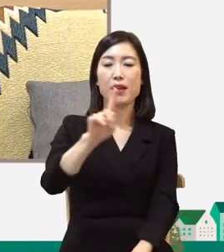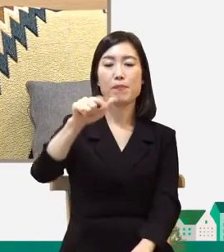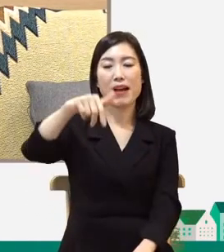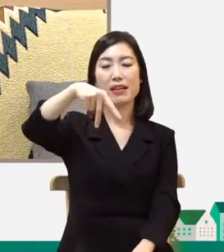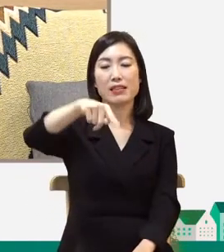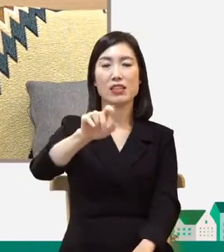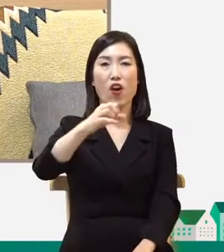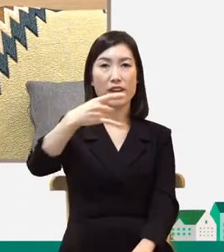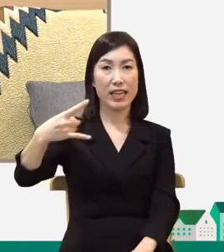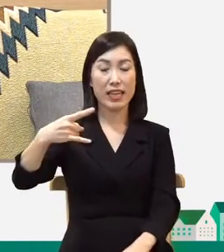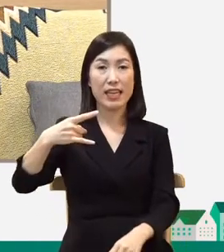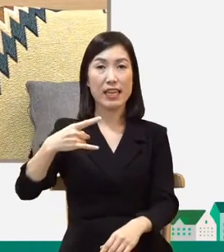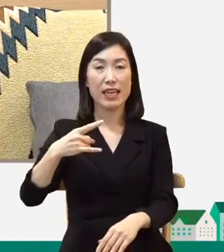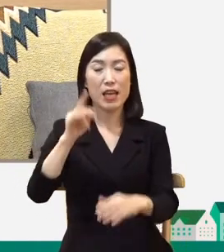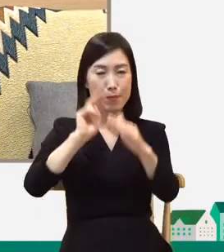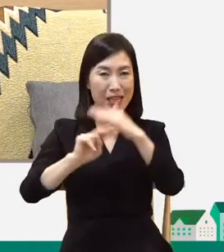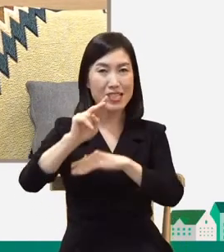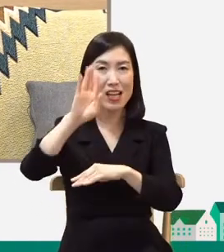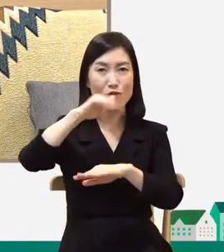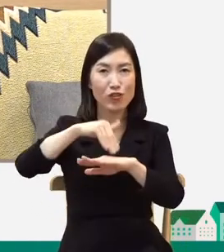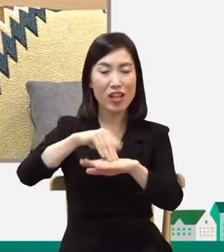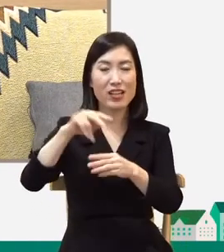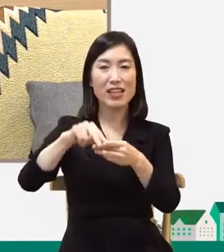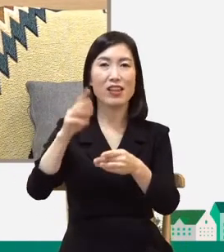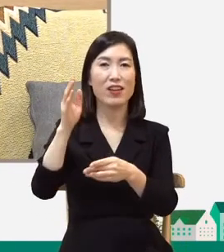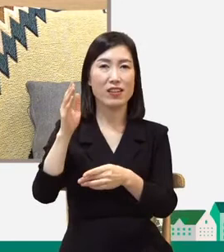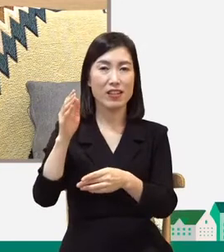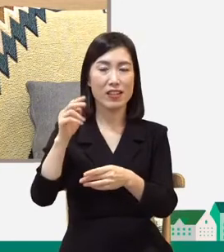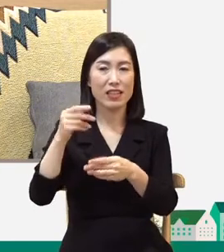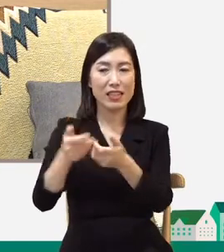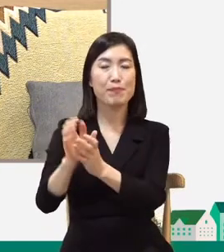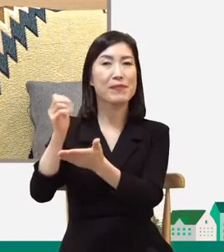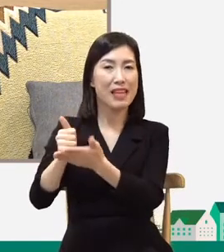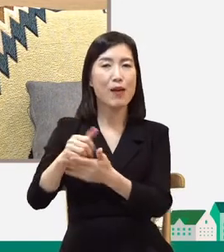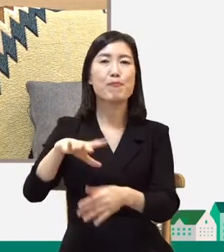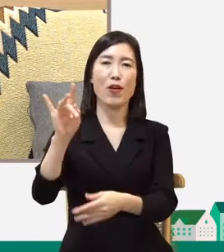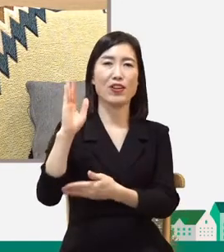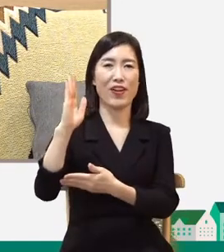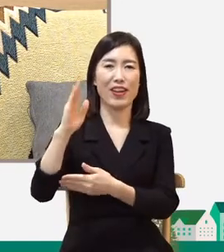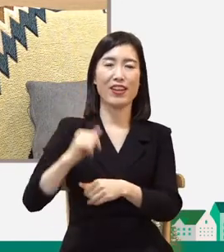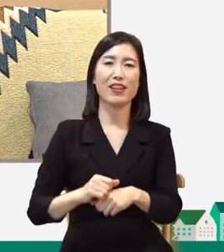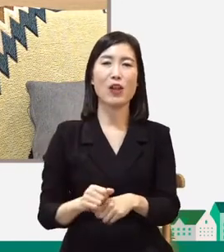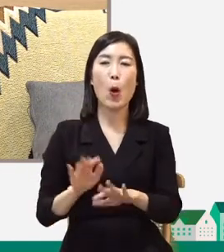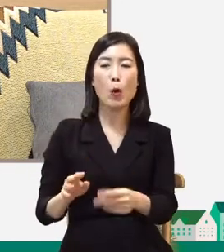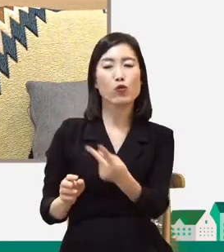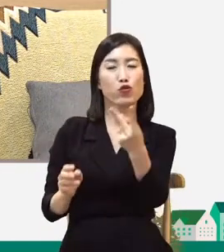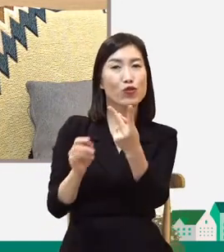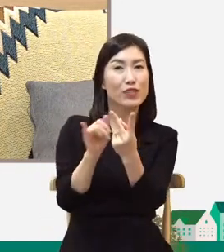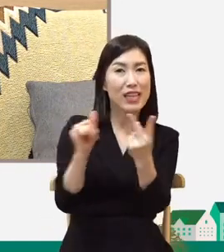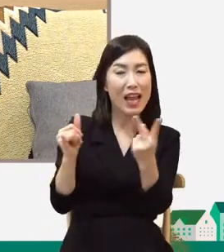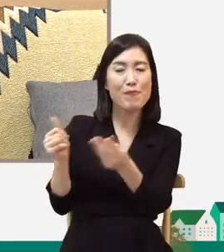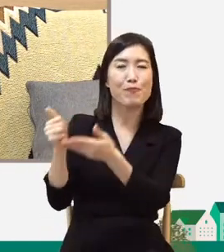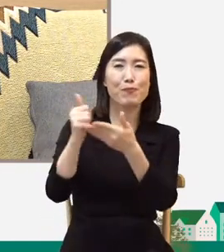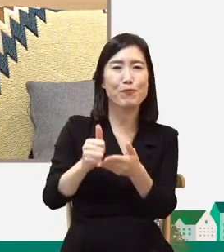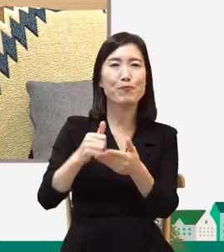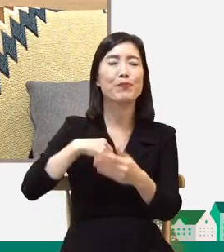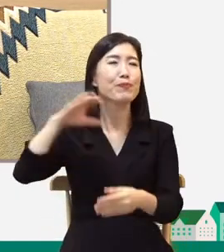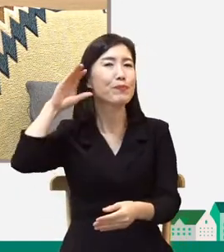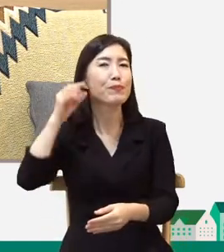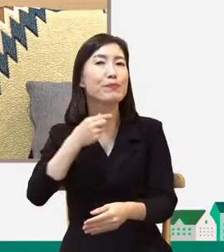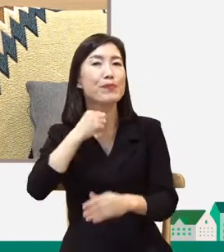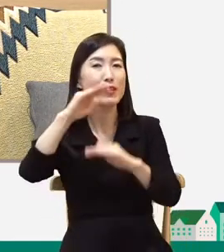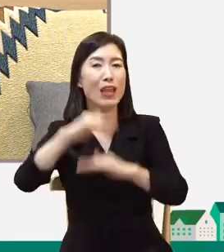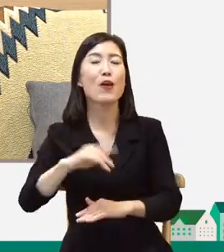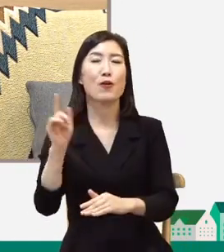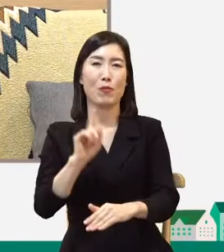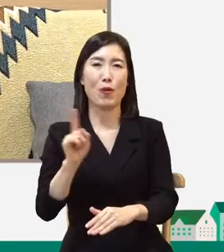비전 트레이닝 센터의 팀장님이 먼저 말씀을 해주시겠는데요. 이 두 분에게 오늘 우리가 듣고 싶은 이야기는